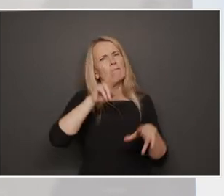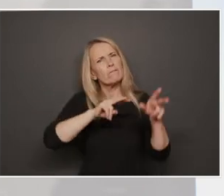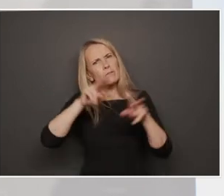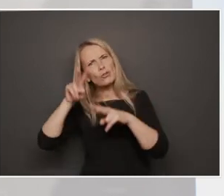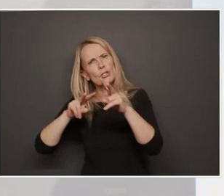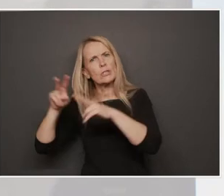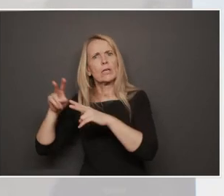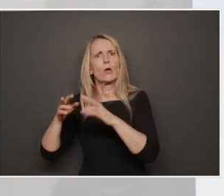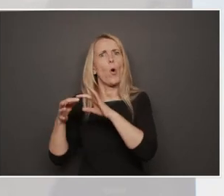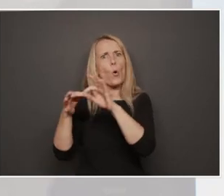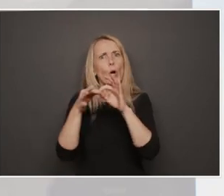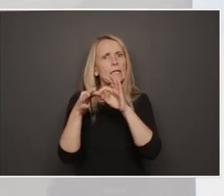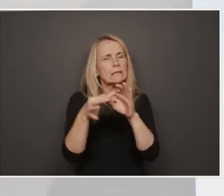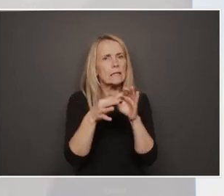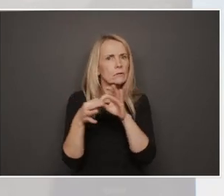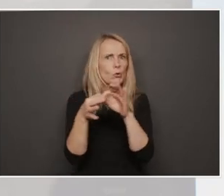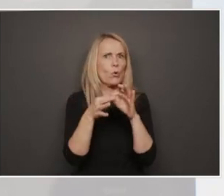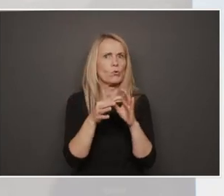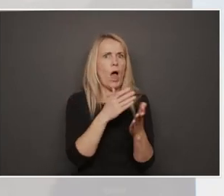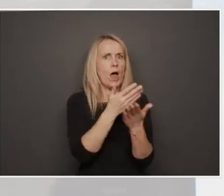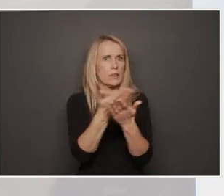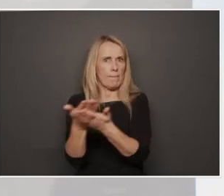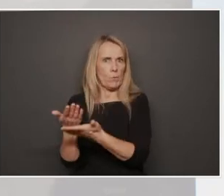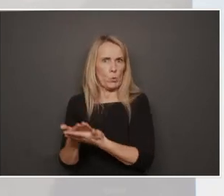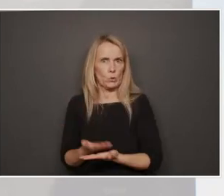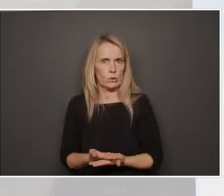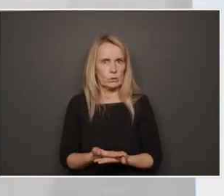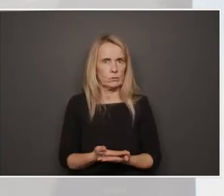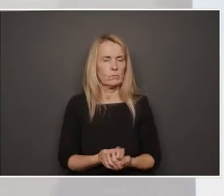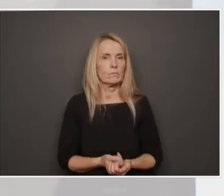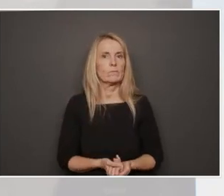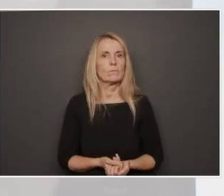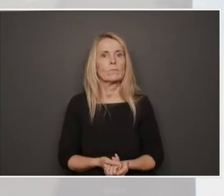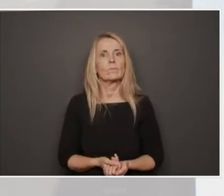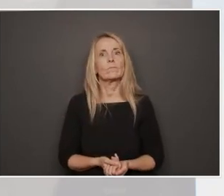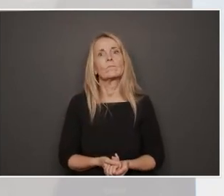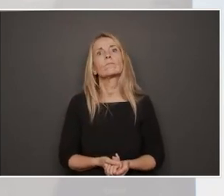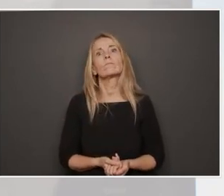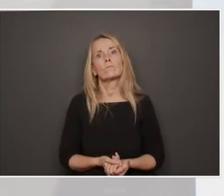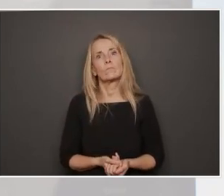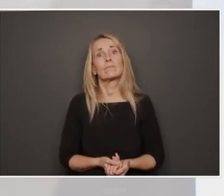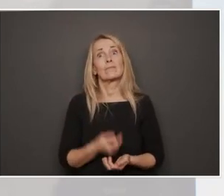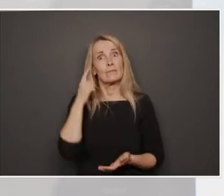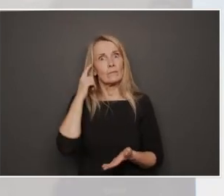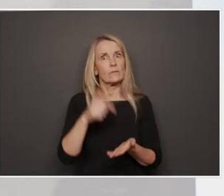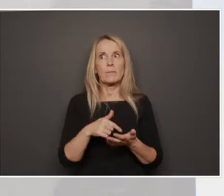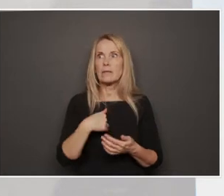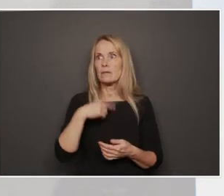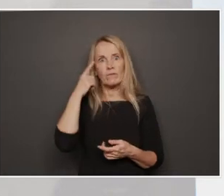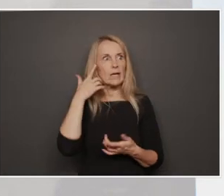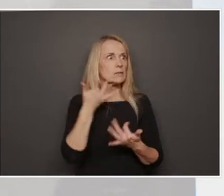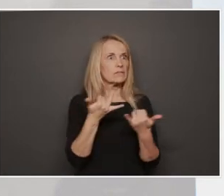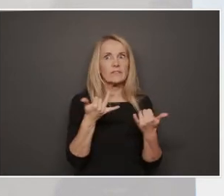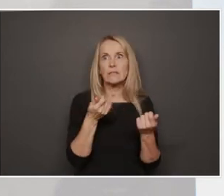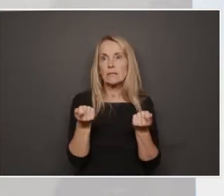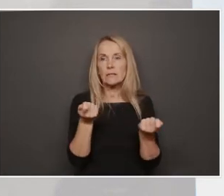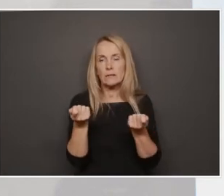unterschiedlichsten Organisationen und Angebote. Und damit man sich da zurechtfinden kann, benötigt es